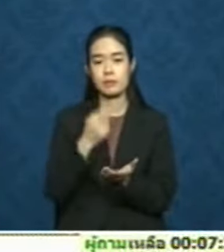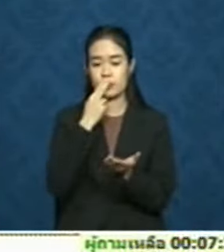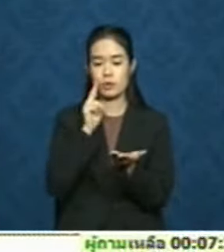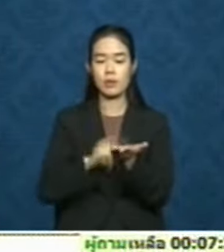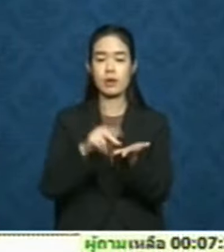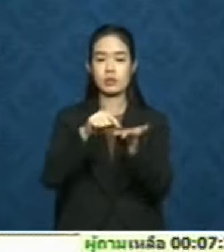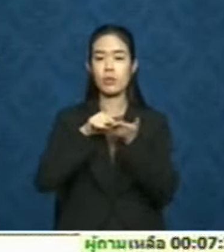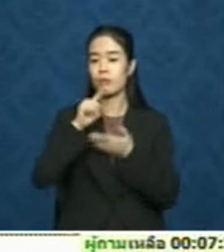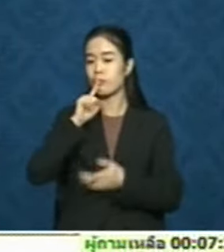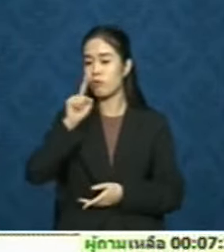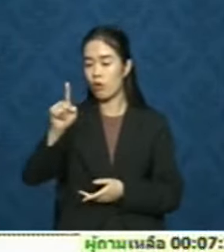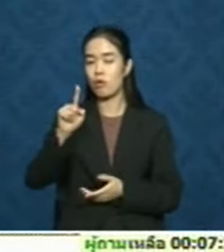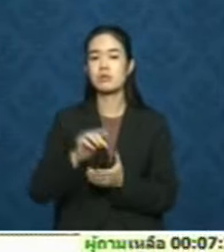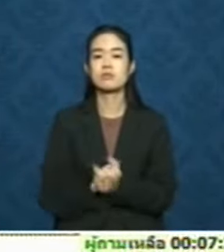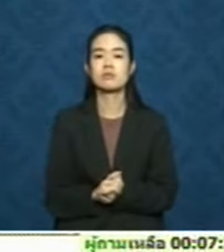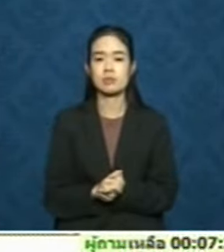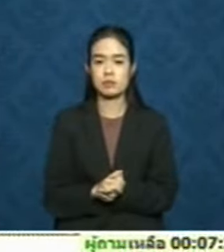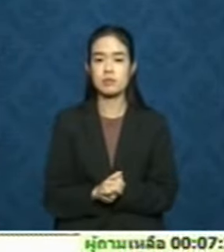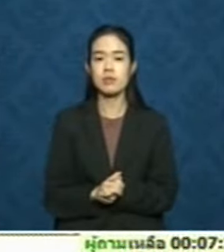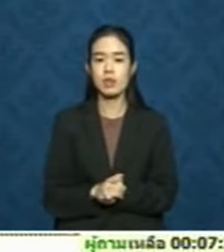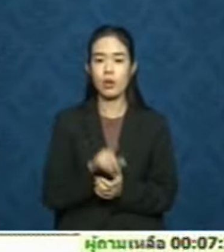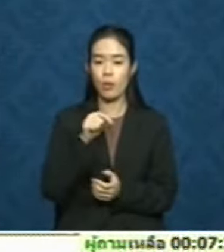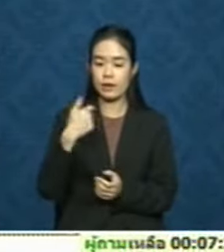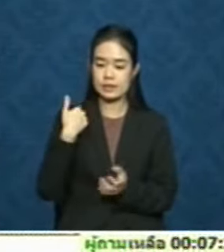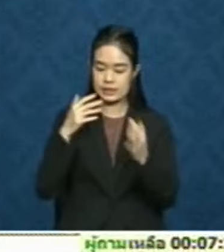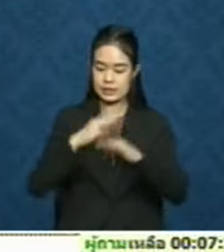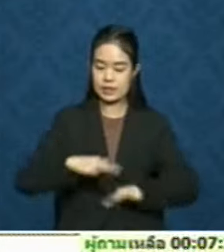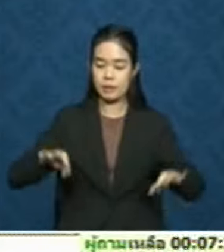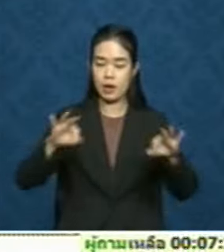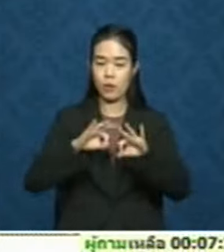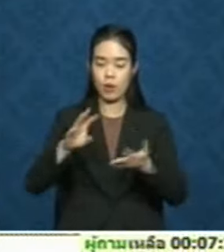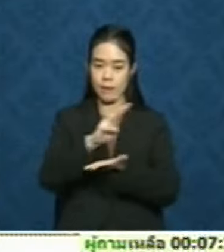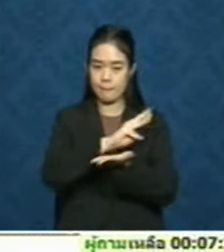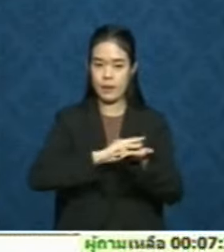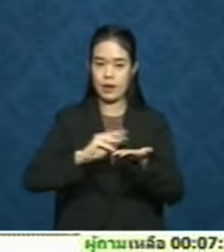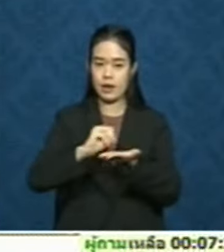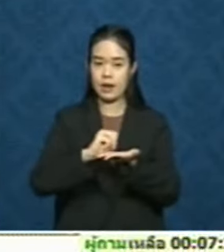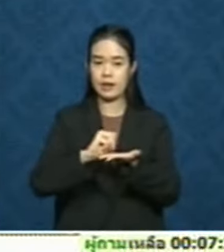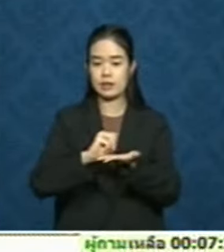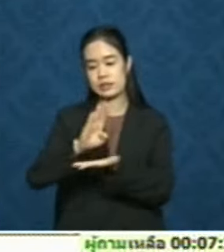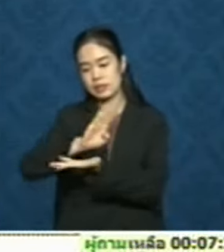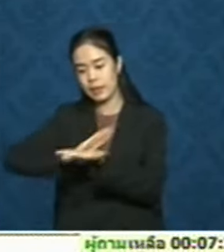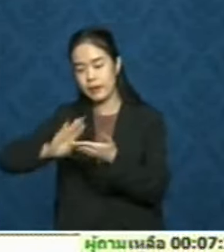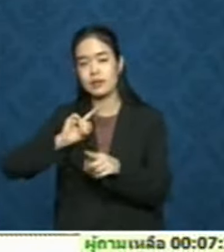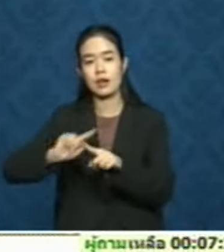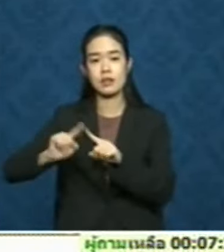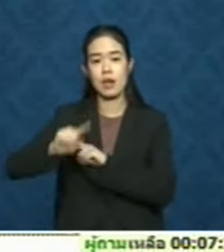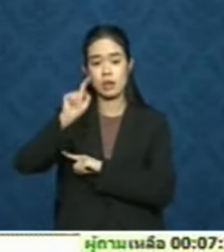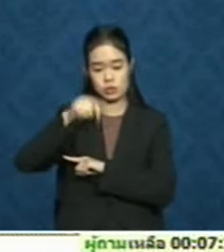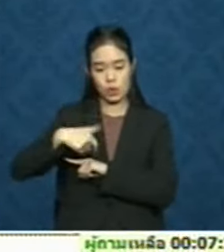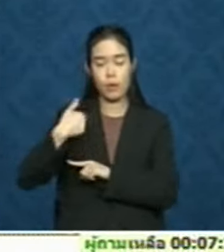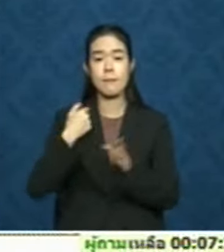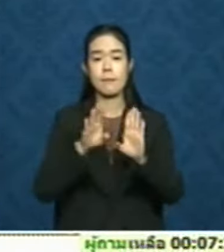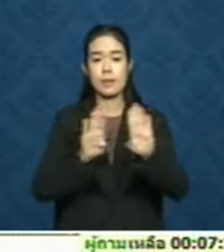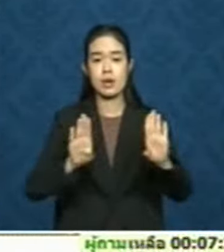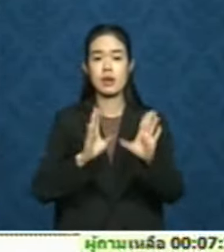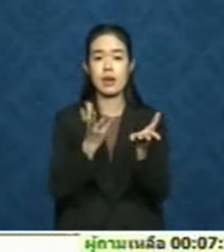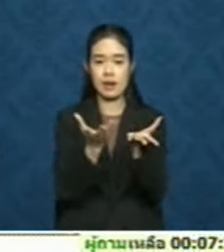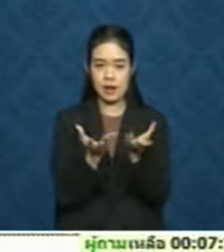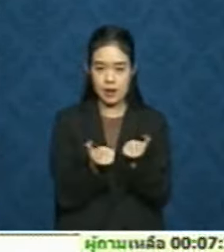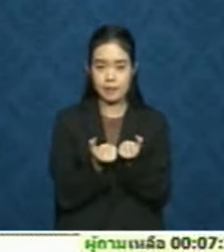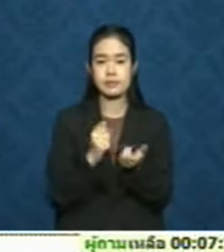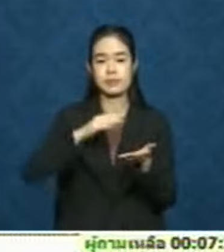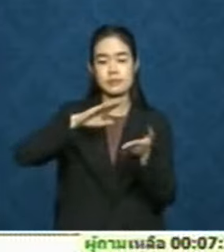ข้อนั้นก็คือมหาลัยจะต้องรับนักศึกษาพูดง่ายๆก็อย่าปฏิบัติตามที่รัฐมนตรีได้สั่งไปเป็นด้วยวาจานะ